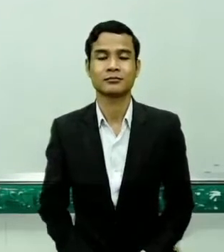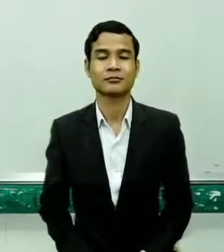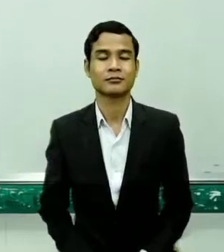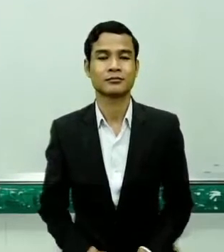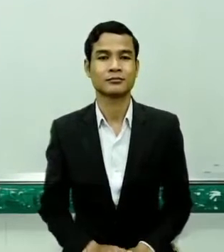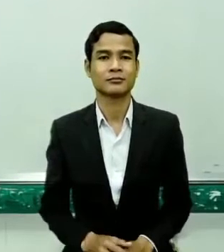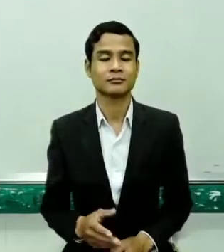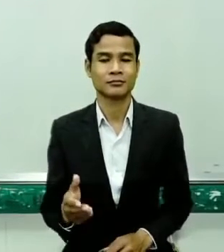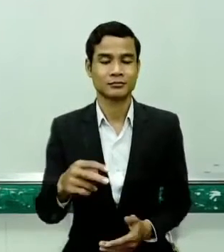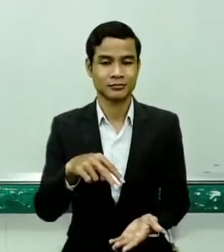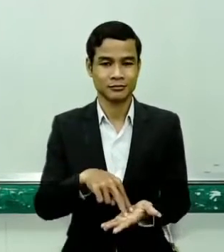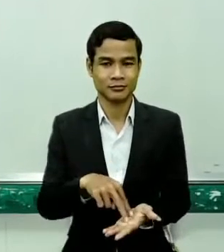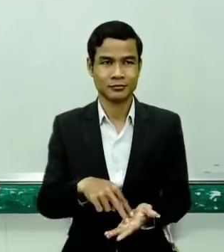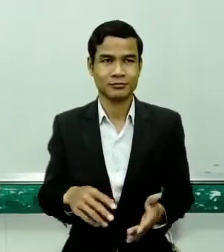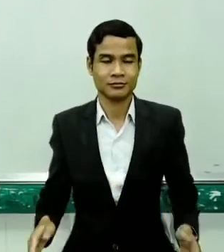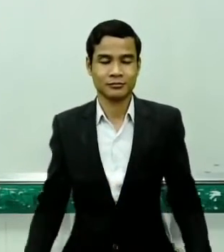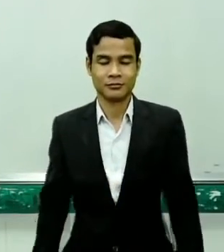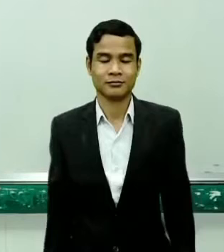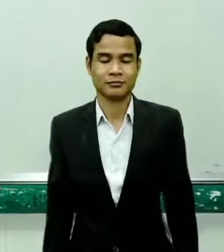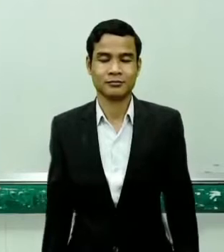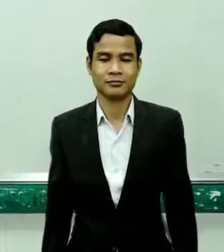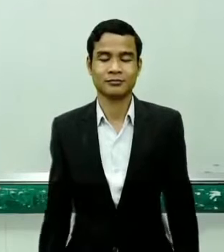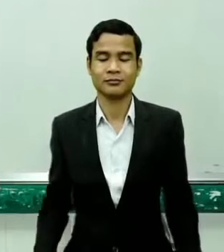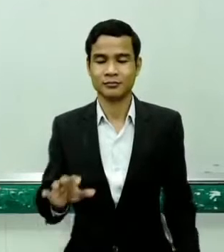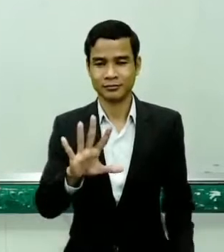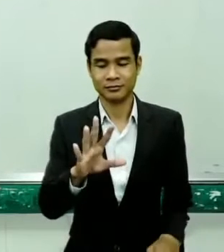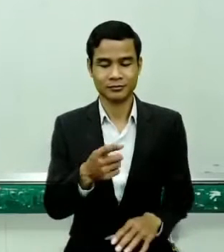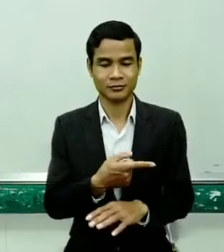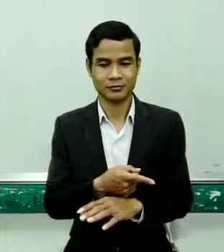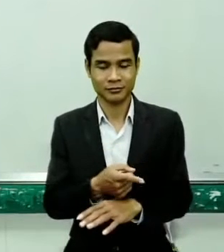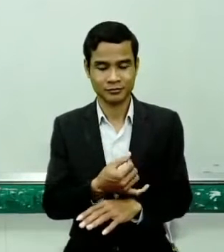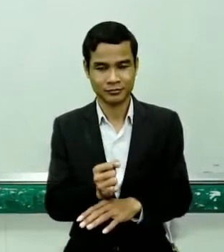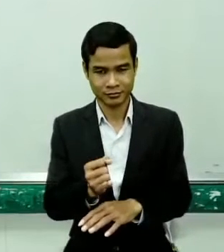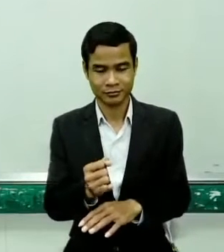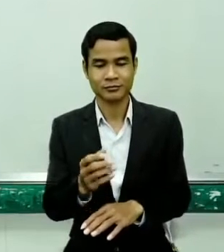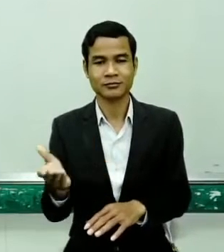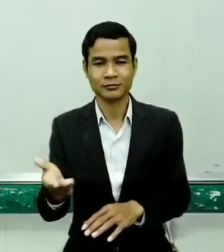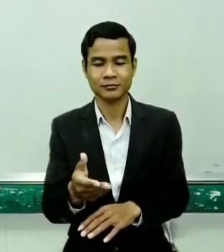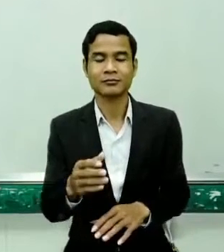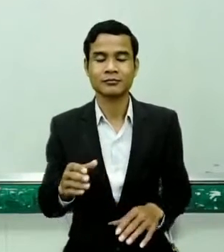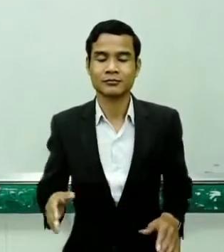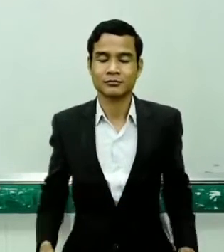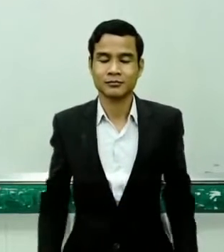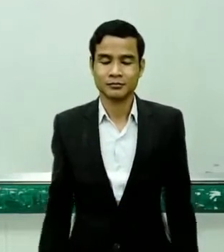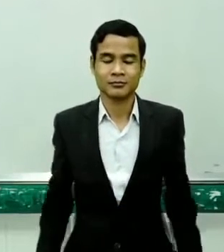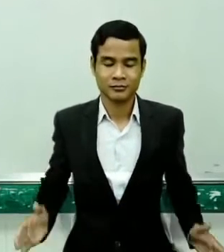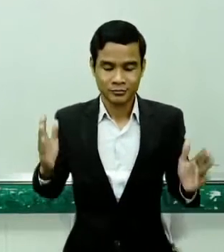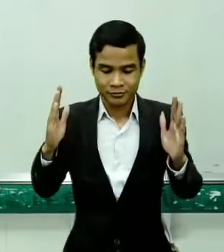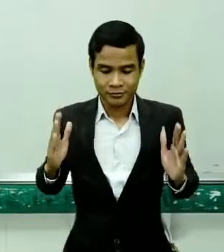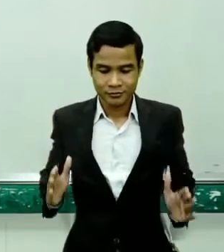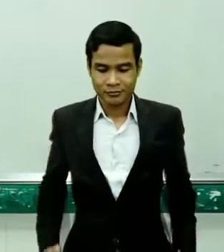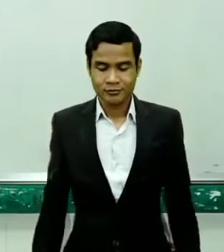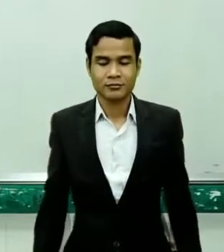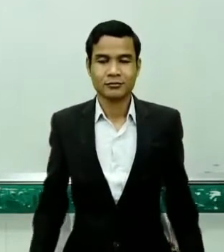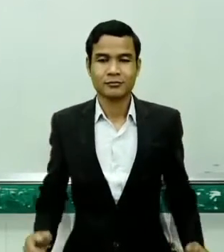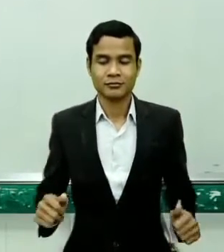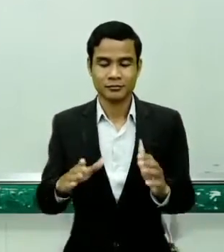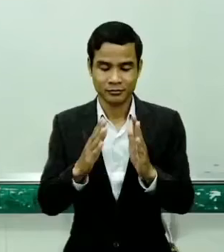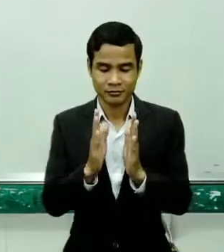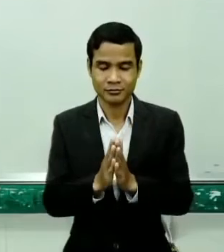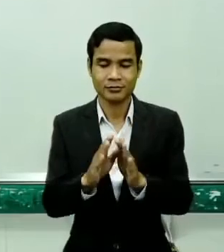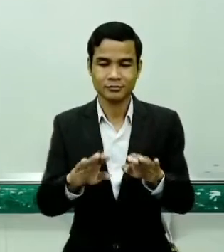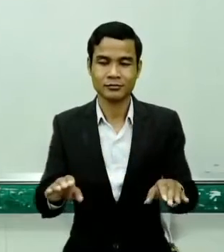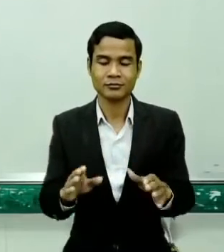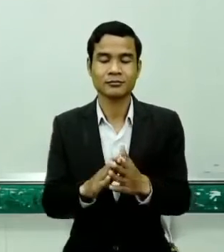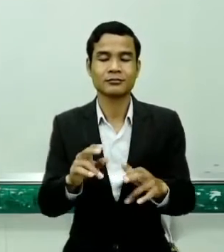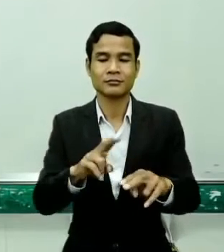Dương chốc hồi nâng hồi dạ bê trăm vị nịt tí tới đâm bây ở ế dạ bọt phở dưỡng sử dụng bù lăng vĩnh. Chà, à,